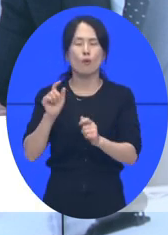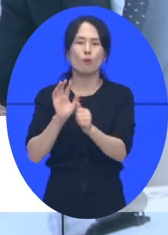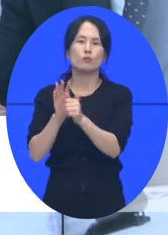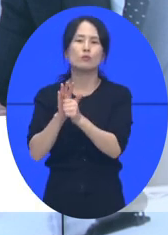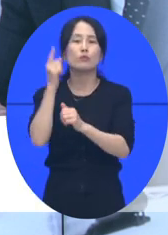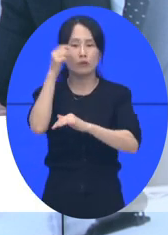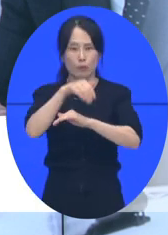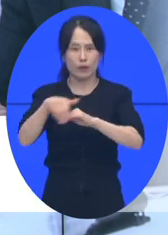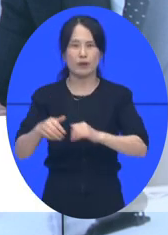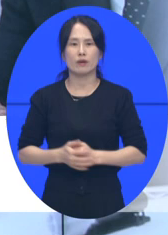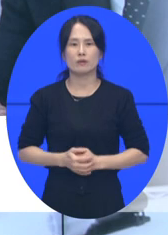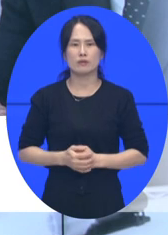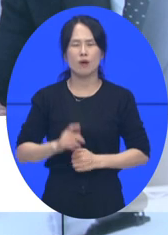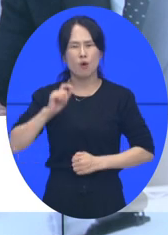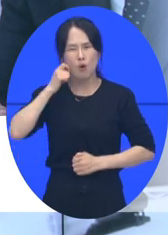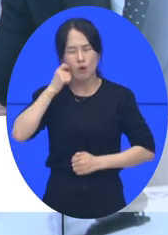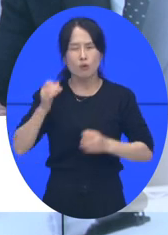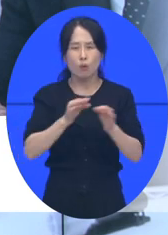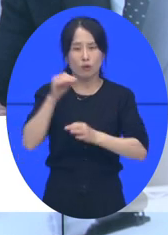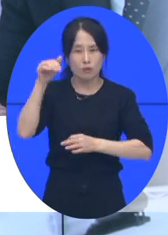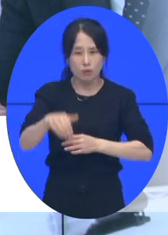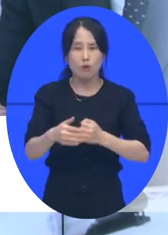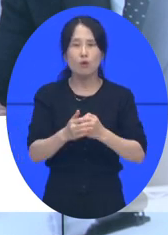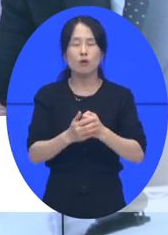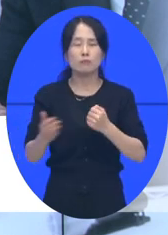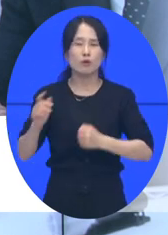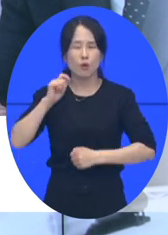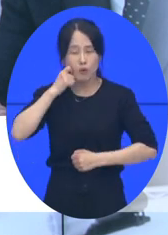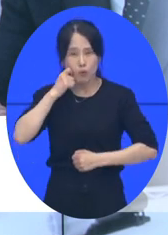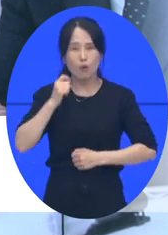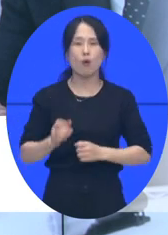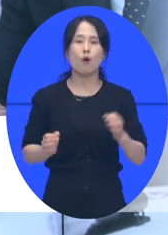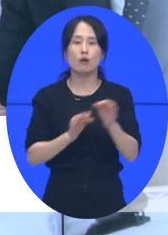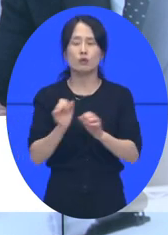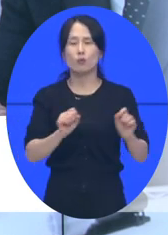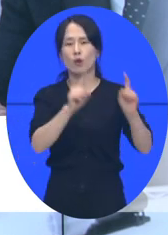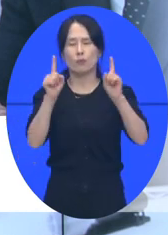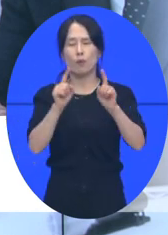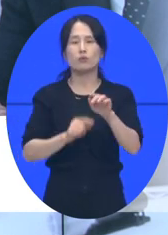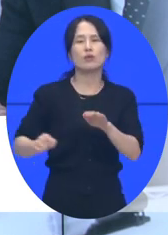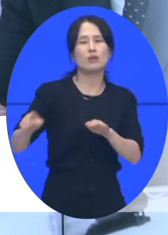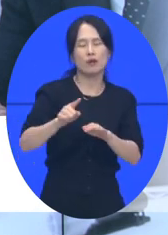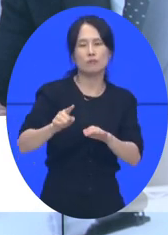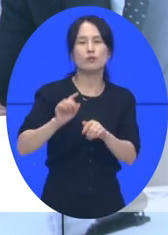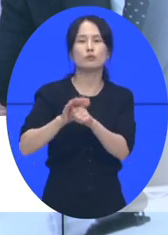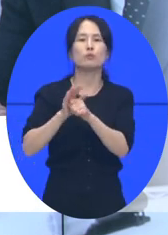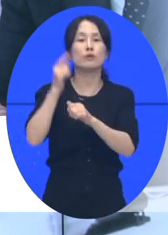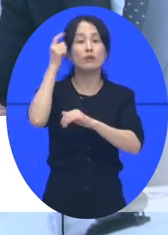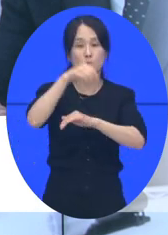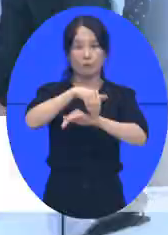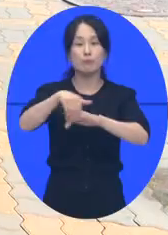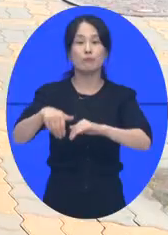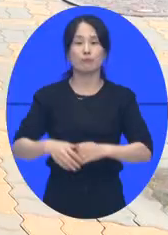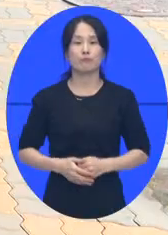경제적으로 어려운 시기를 지나고 있는 지금, 민생경제를 최우선으로 돌보겠다는 겁니다. 자세한 내용 전해드립니다.